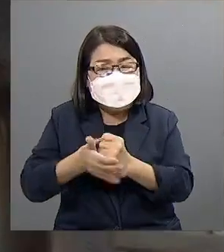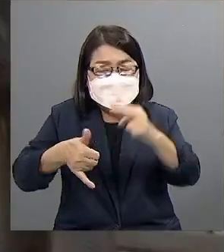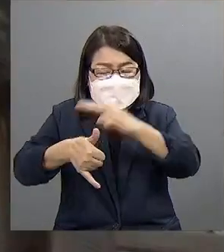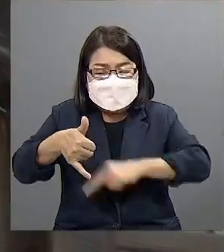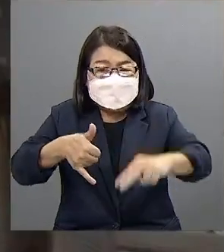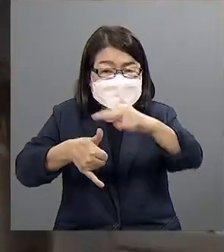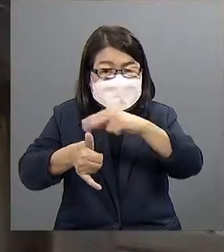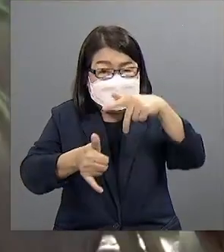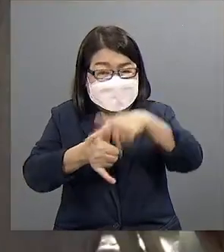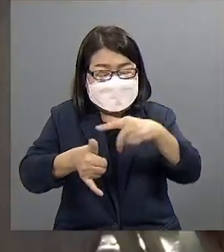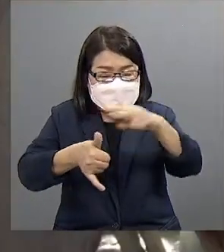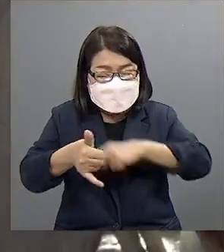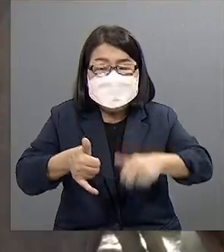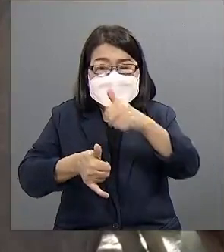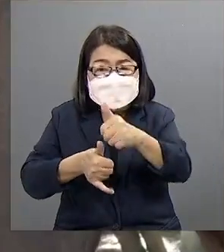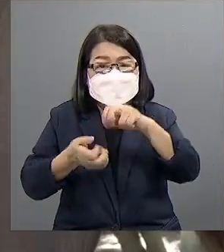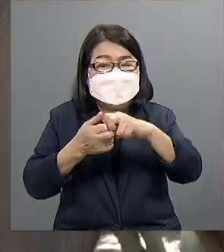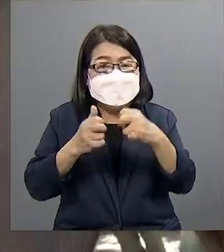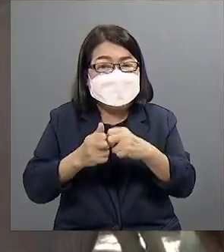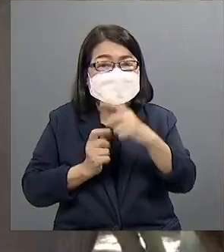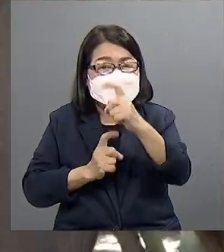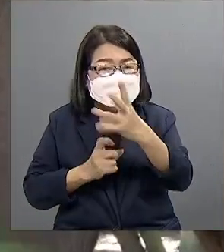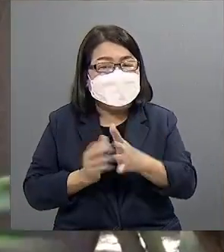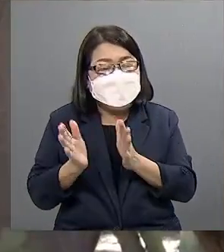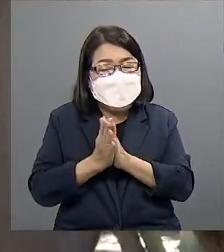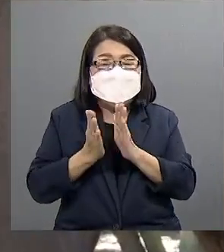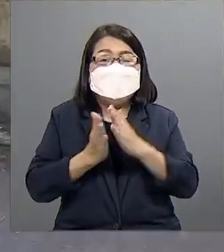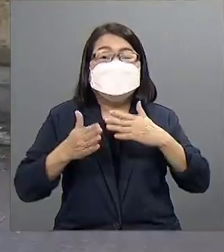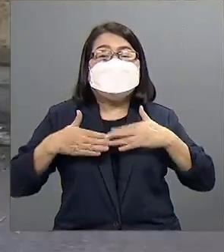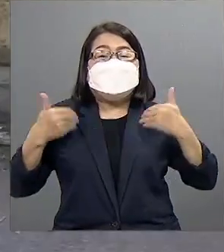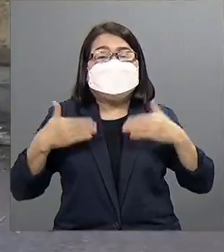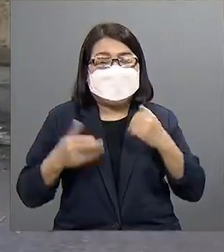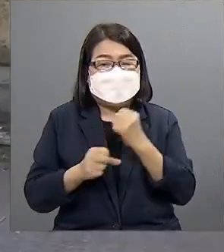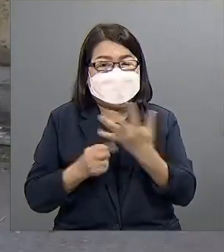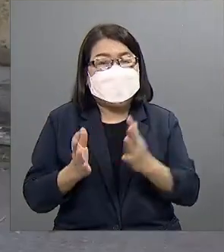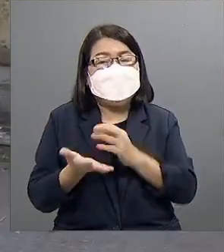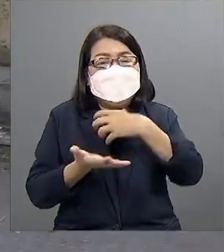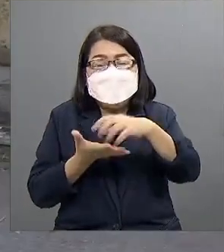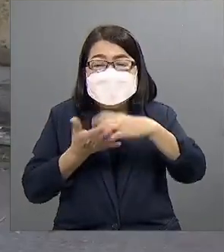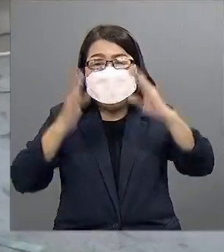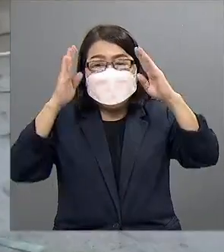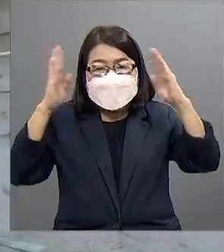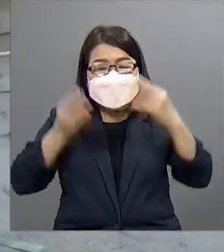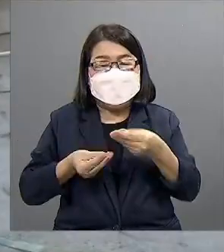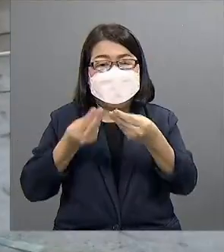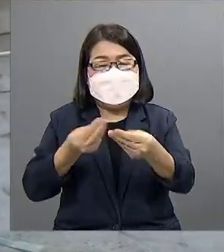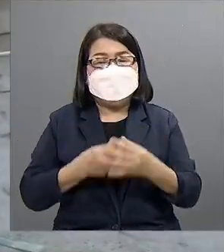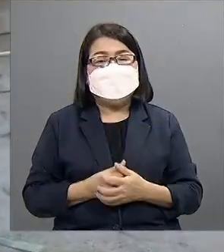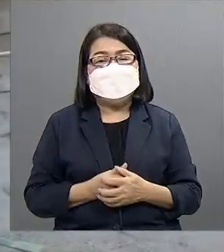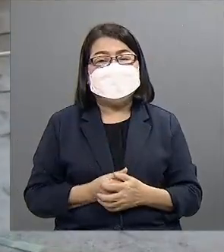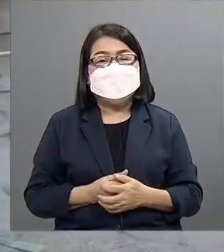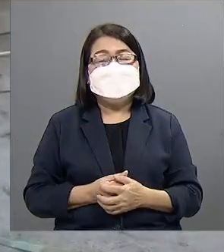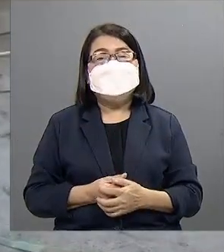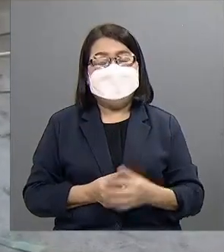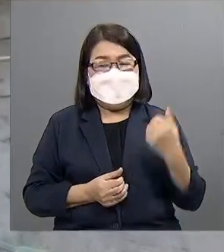มีความปลอดภัยและอยู่กับเราอย่างมีความสุขนั้นเนี่ยเราทำได้อย่างไรนะครับเราก็ทำได้โดยการที่จัดทำจรรย